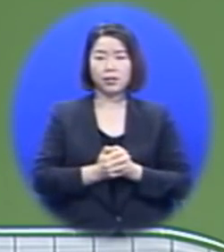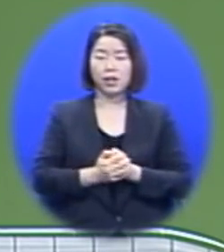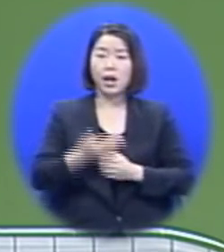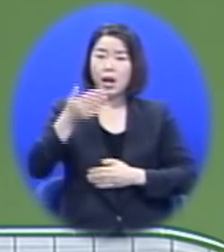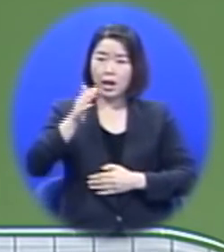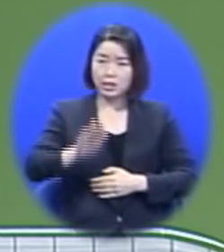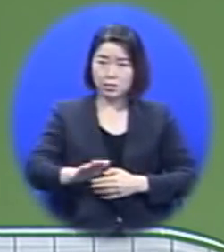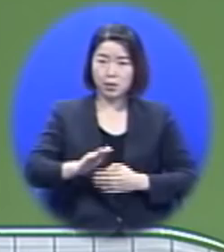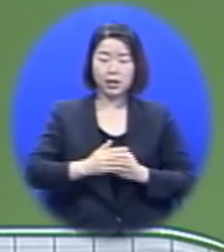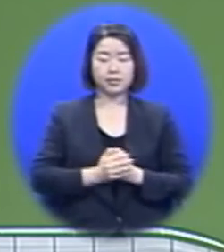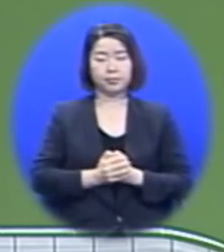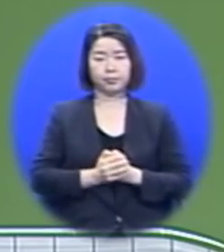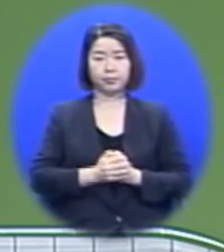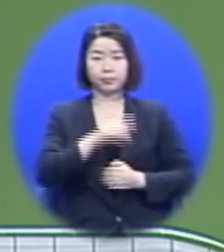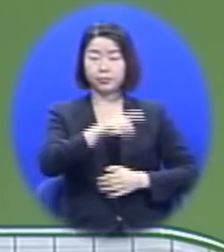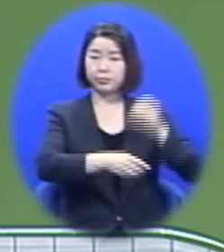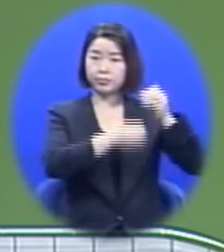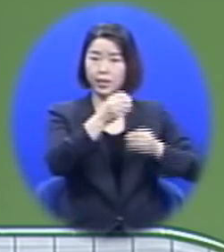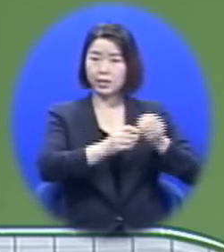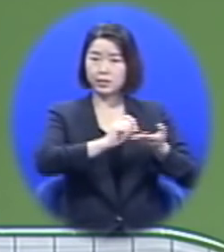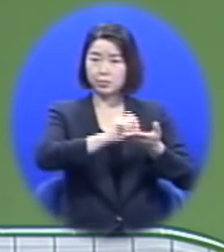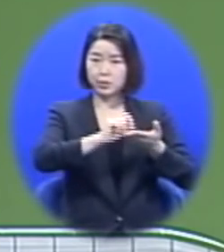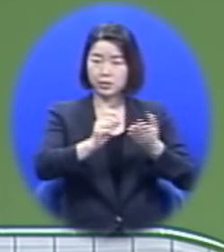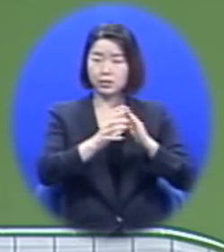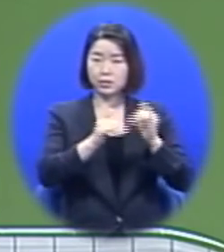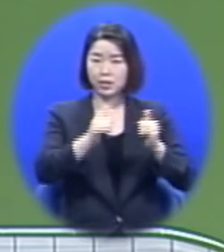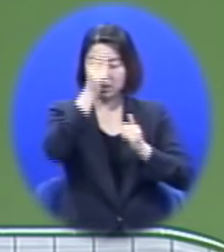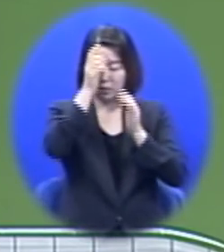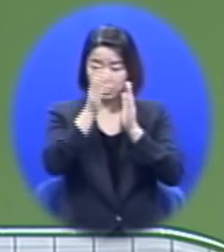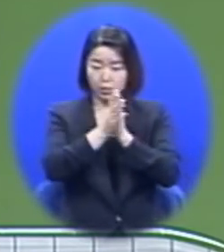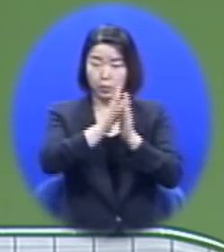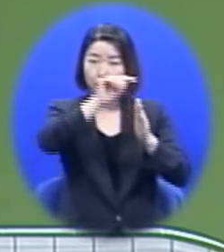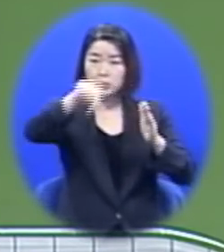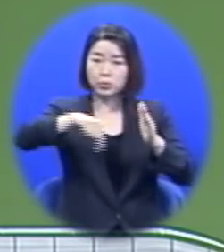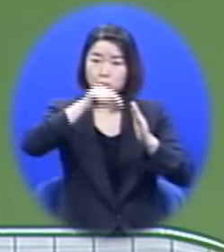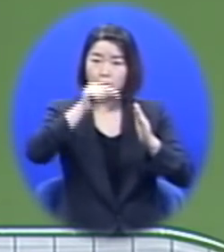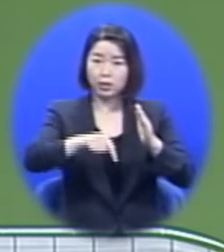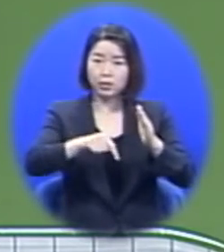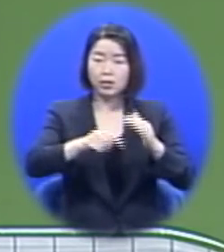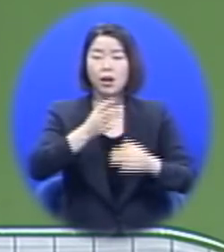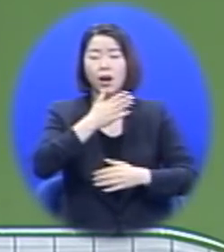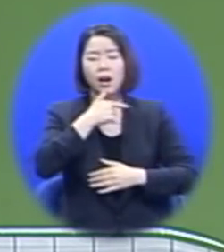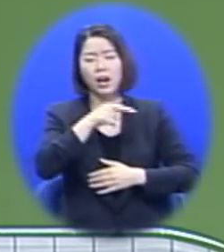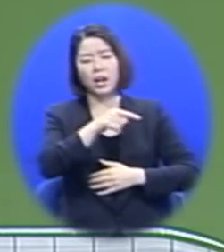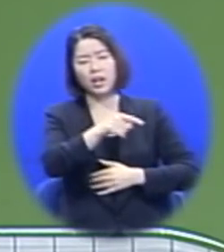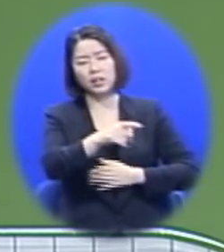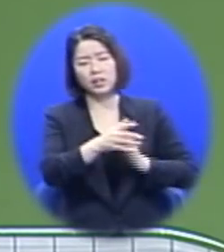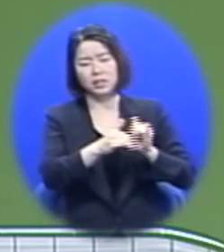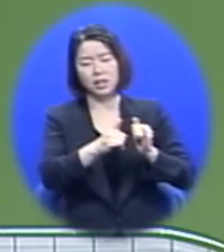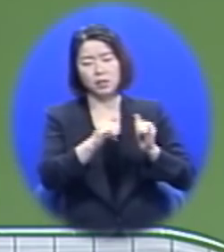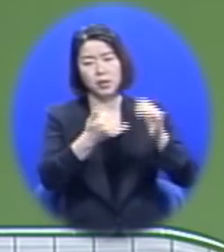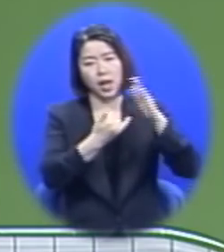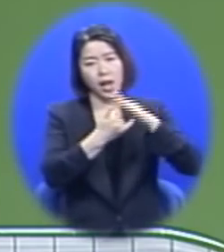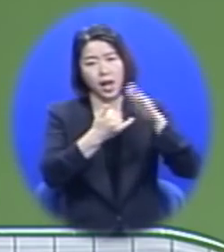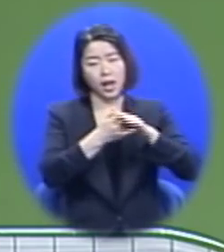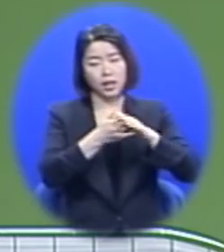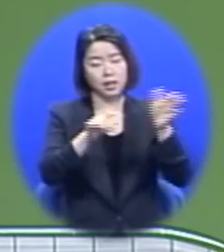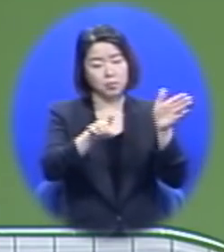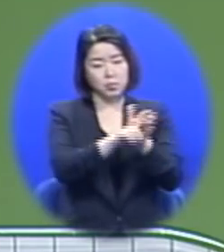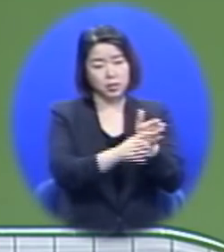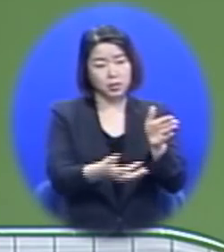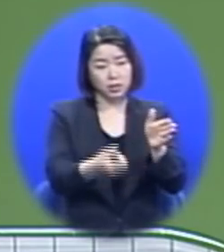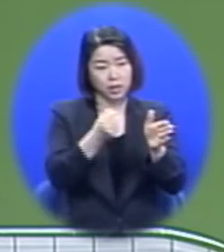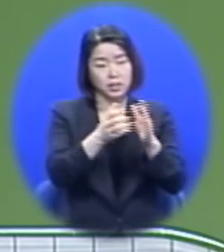그러나 이 시편 기자의 기도 속에는 아, 이분이 아직도 어린아이 믿음을 가지고 있는